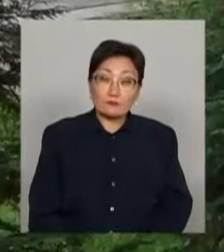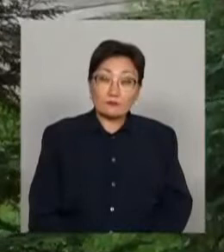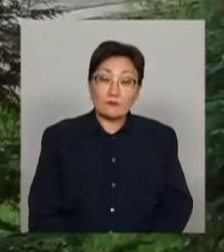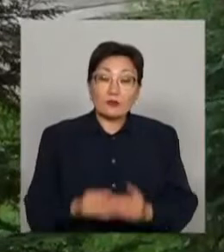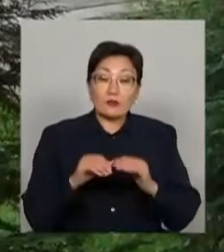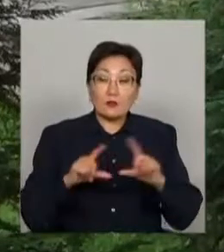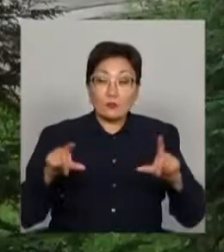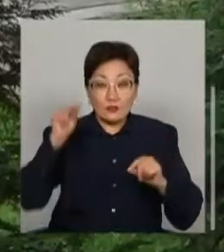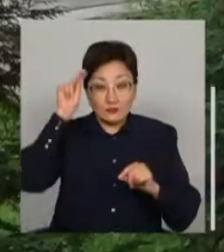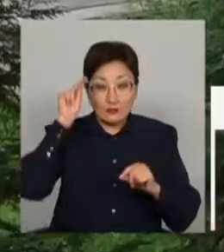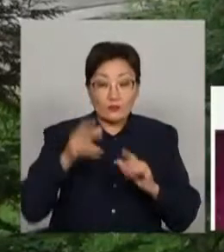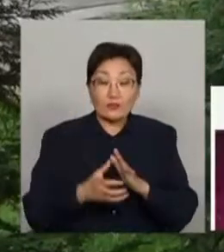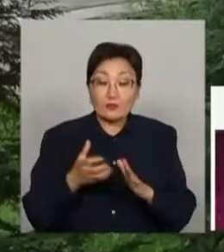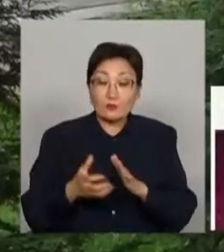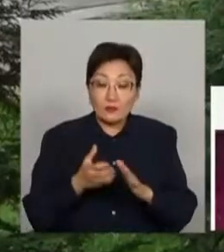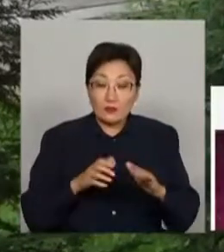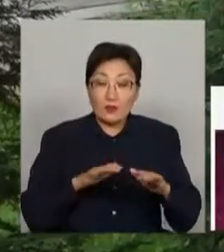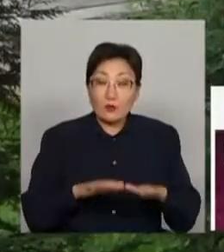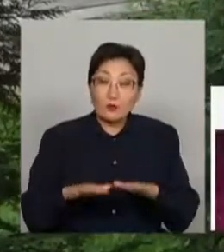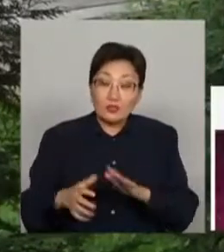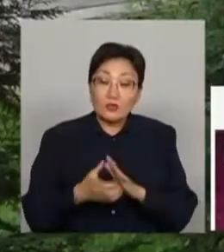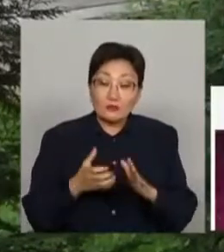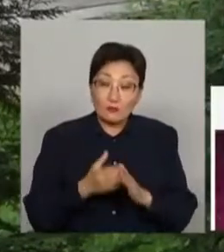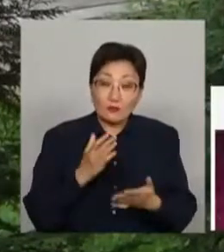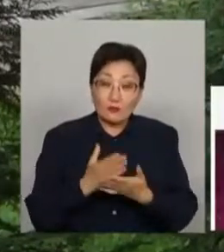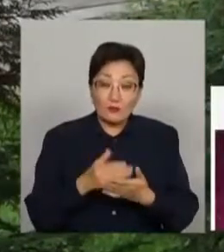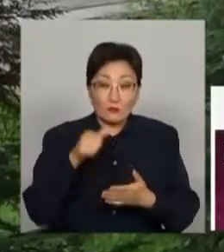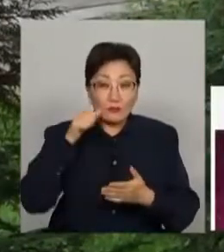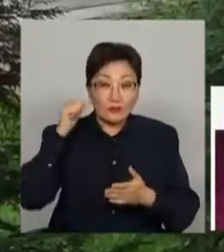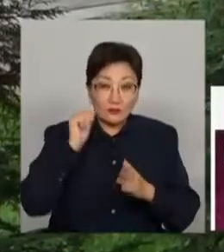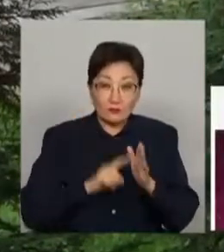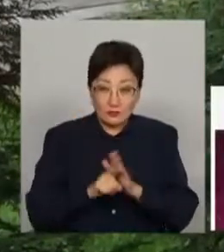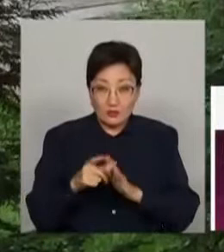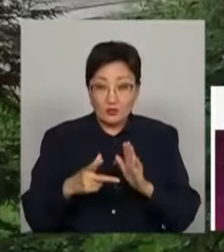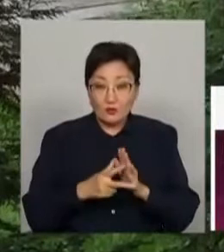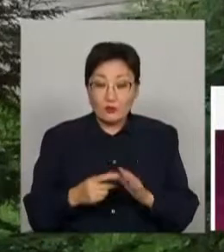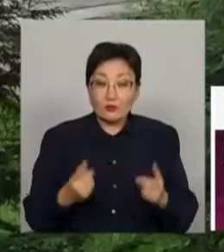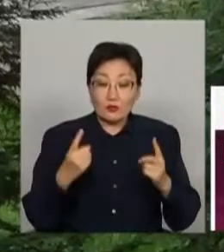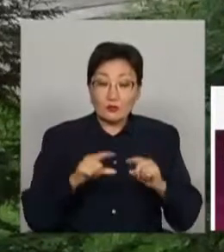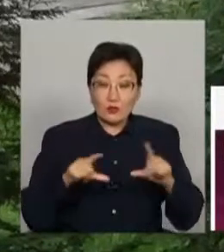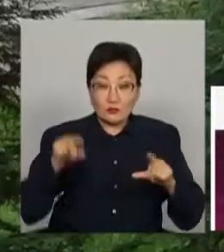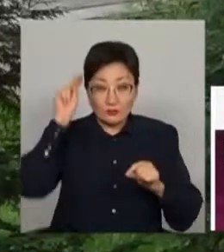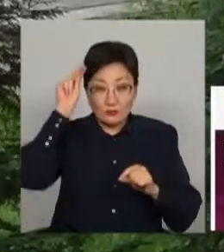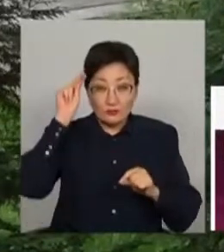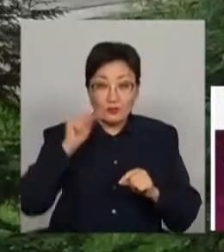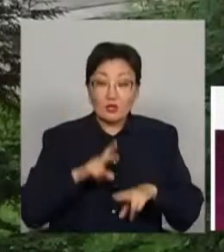Мектеп тапшылығында оқу орындарының тапшылығы бар болғандықтан былтыр бастаған 8 үлкен мектептер